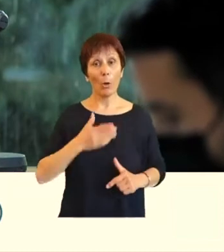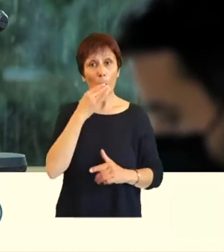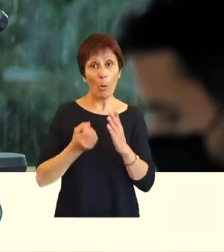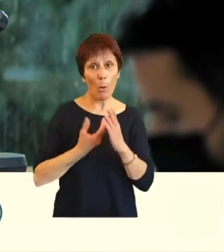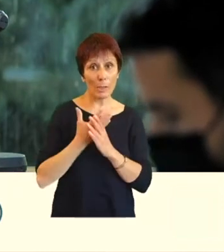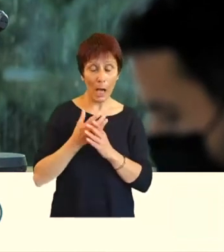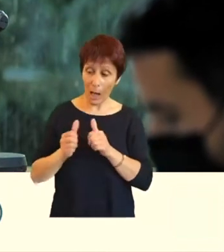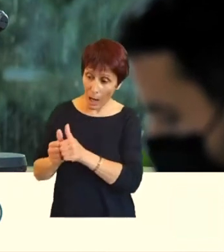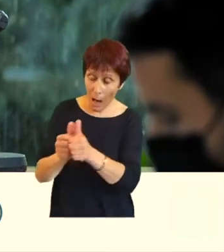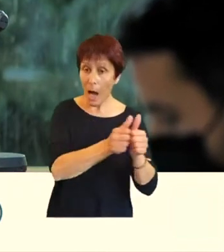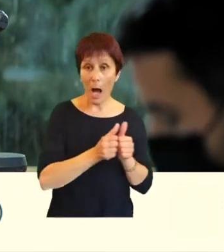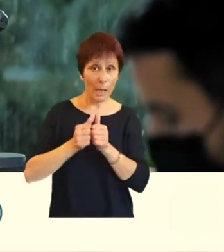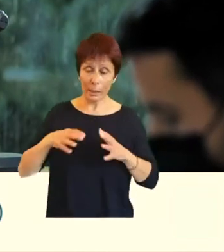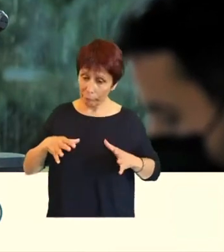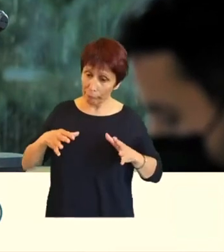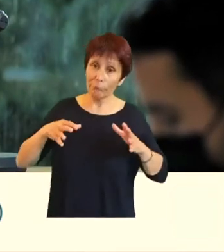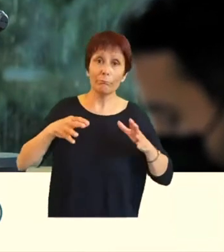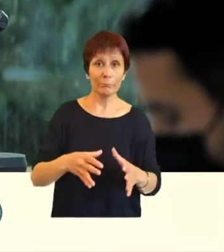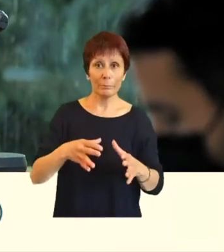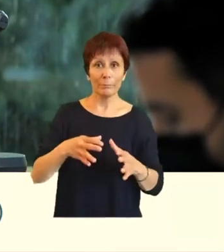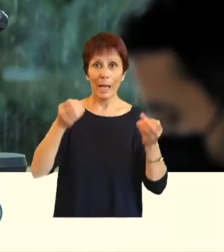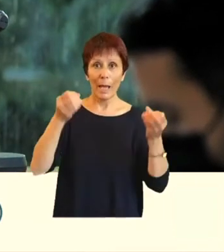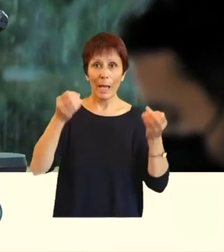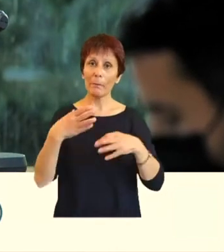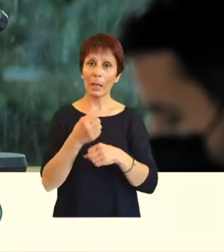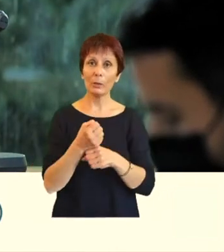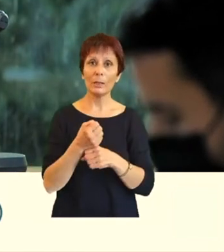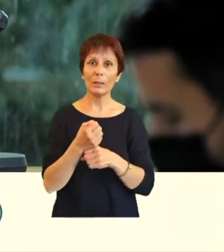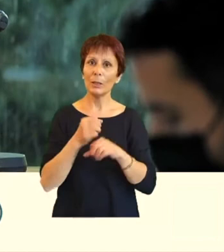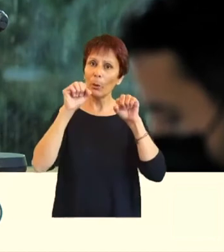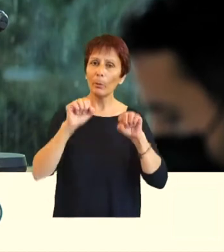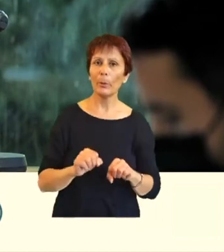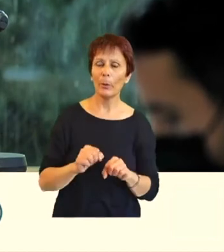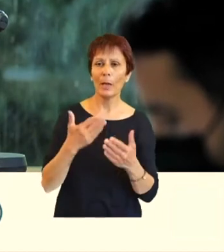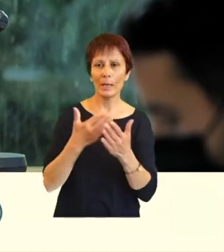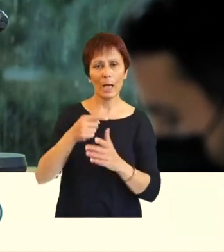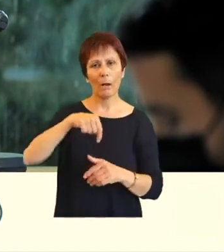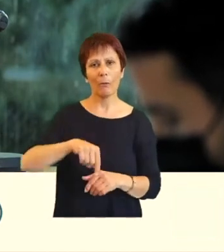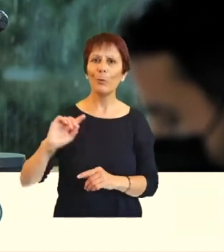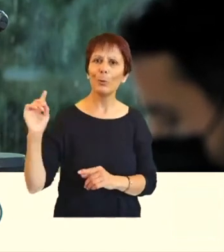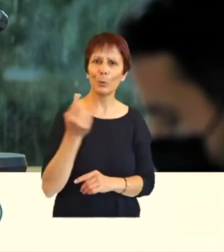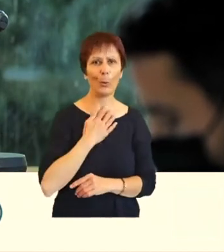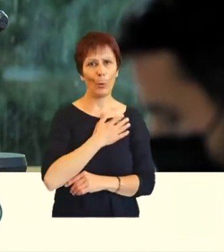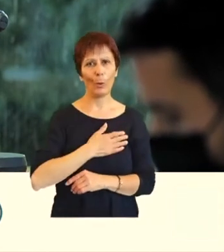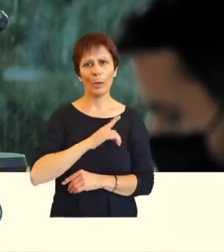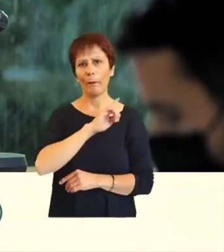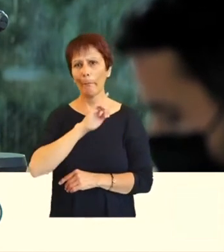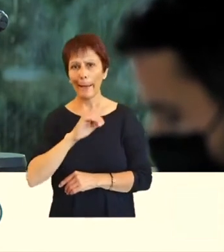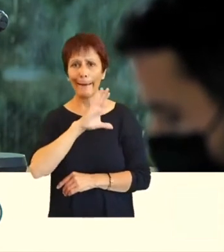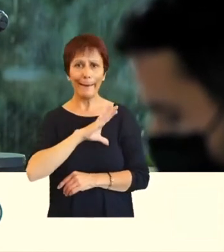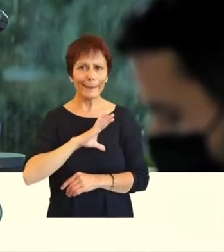s'investissent pour faire en sorte que cet événement soit une réussite, je pense que nous devrions tous nous en réjouir plutôt que d'essayer